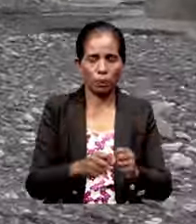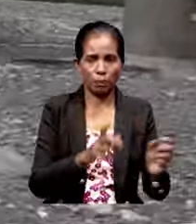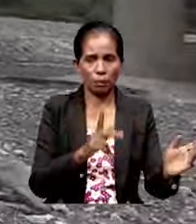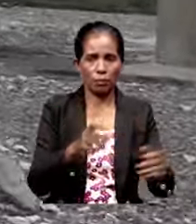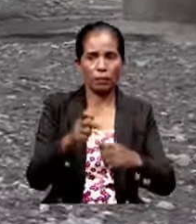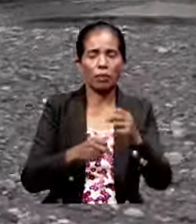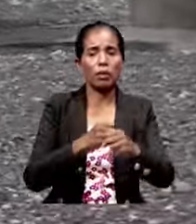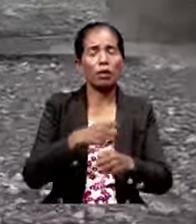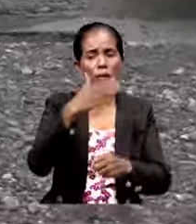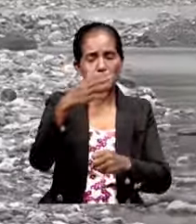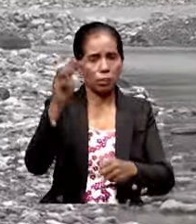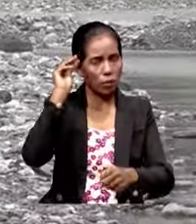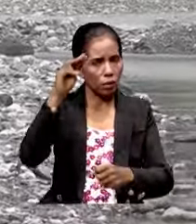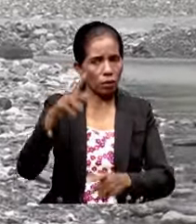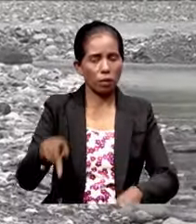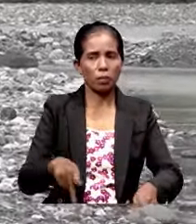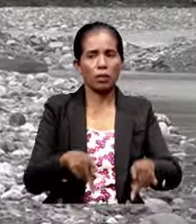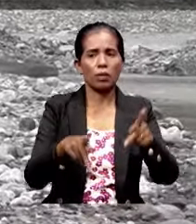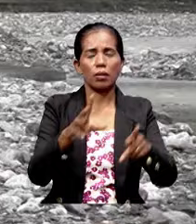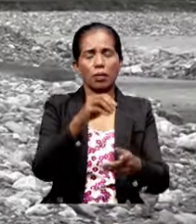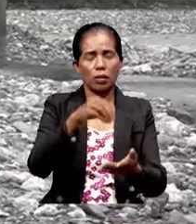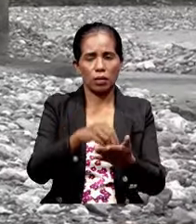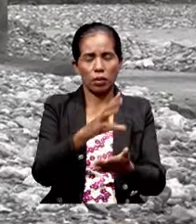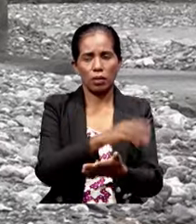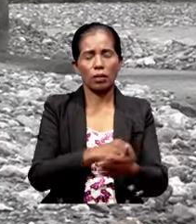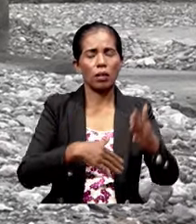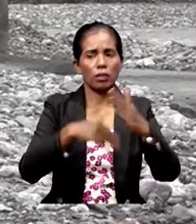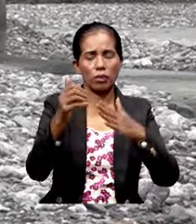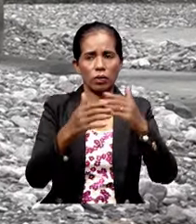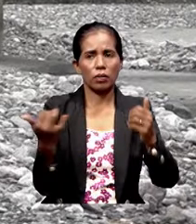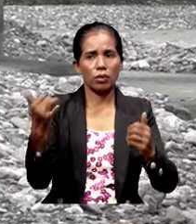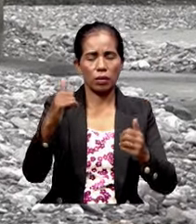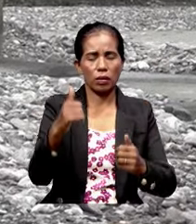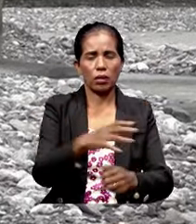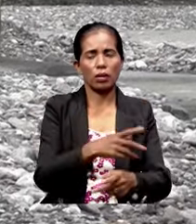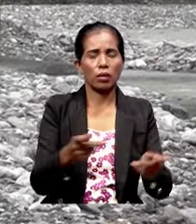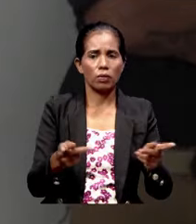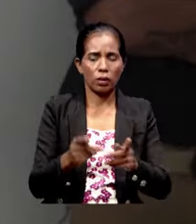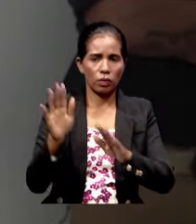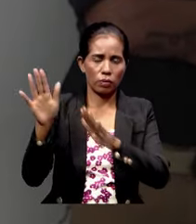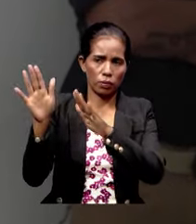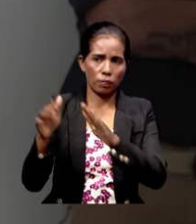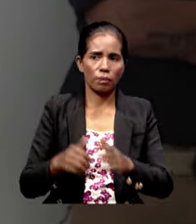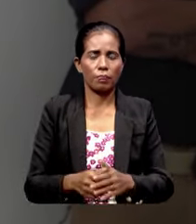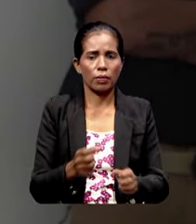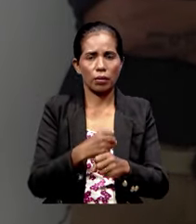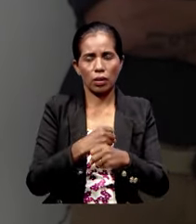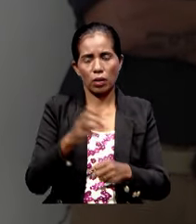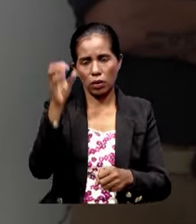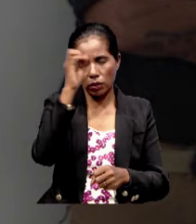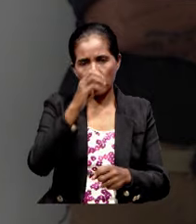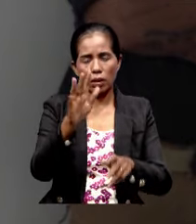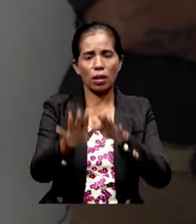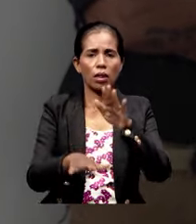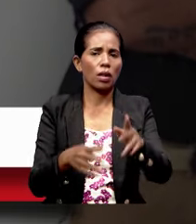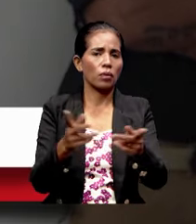oin ministerio obras publica seitau prioridade melhora infraestrutura sira iha area urbana depois de hala observação lava fate no